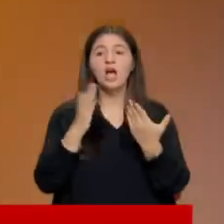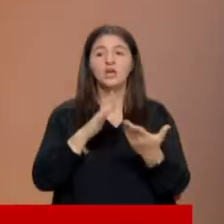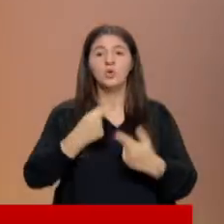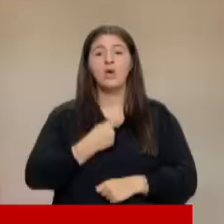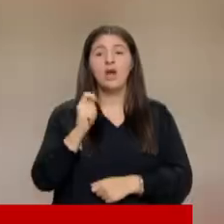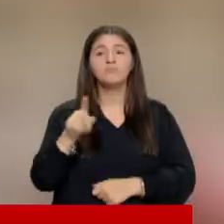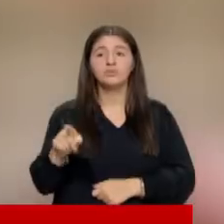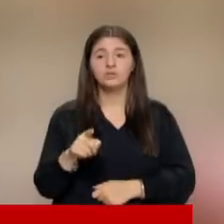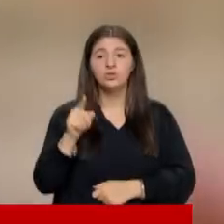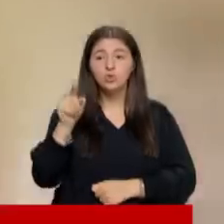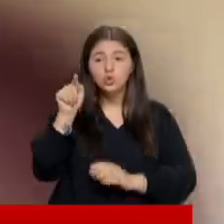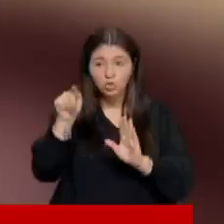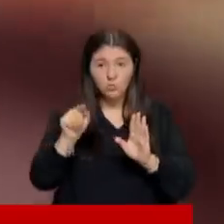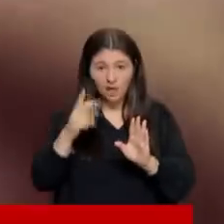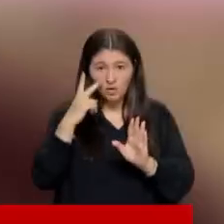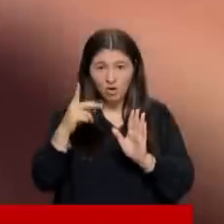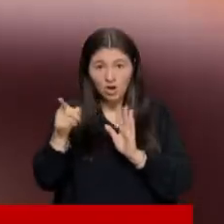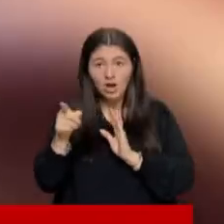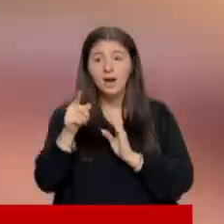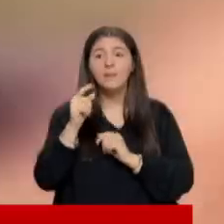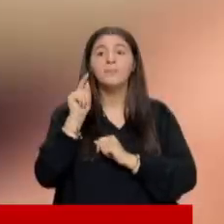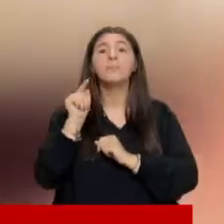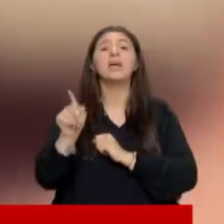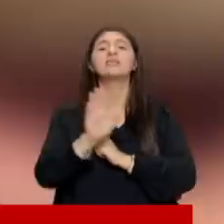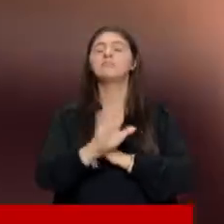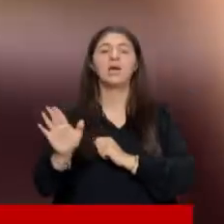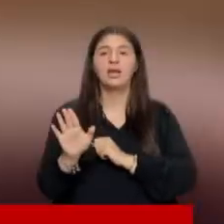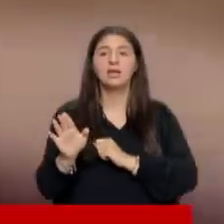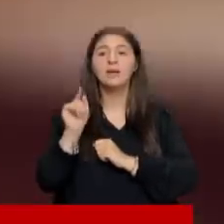uyarmıştı değil mi